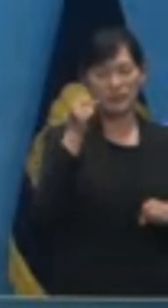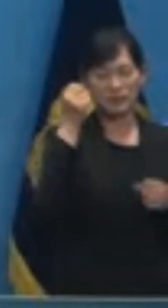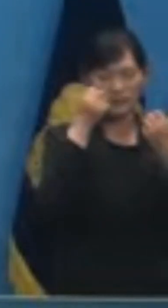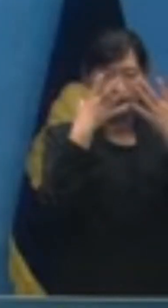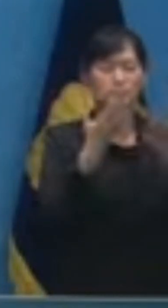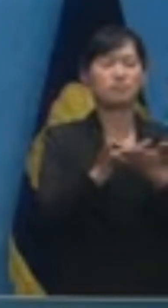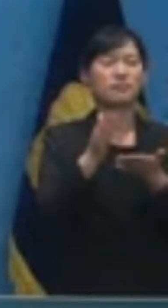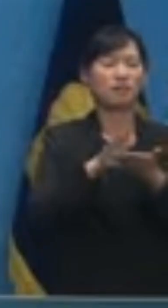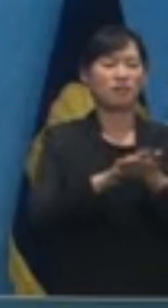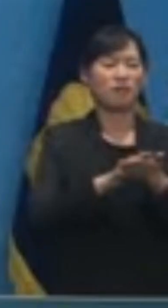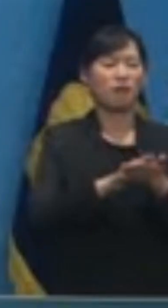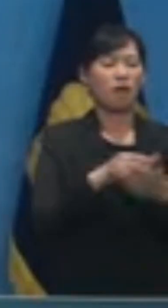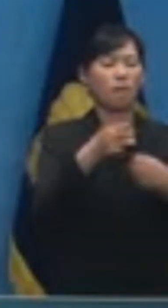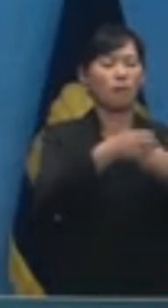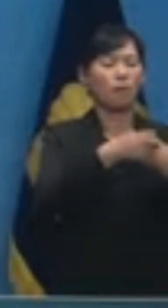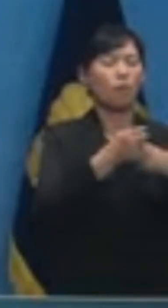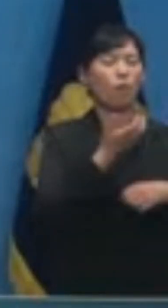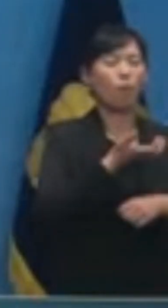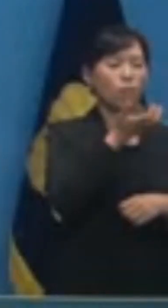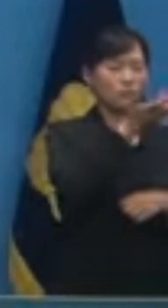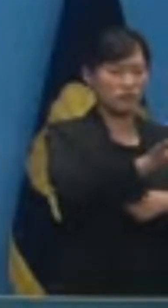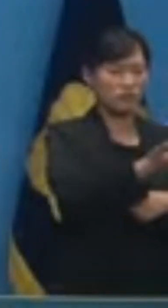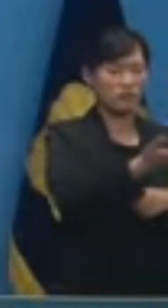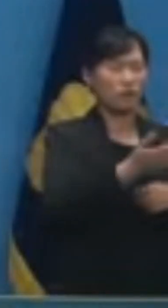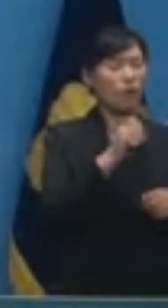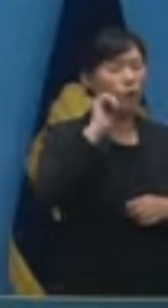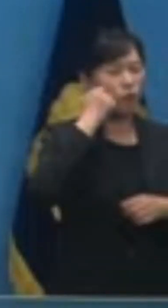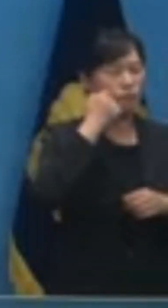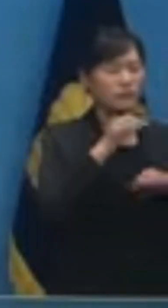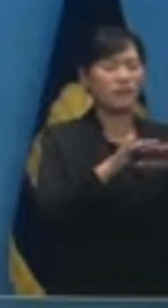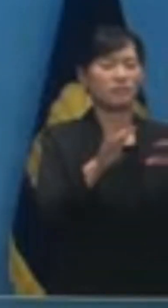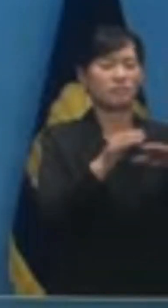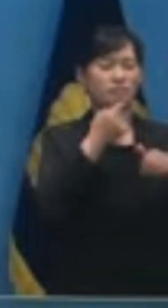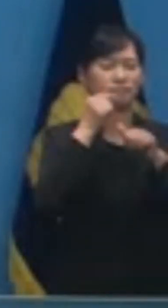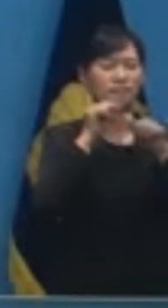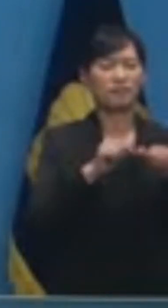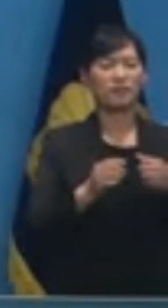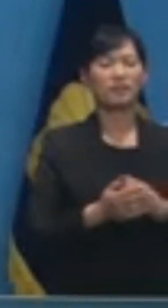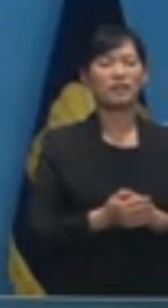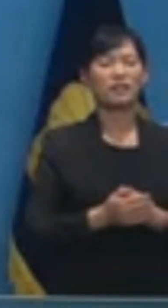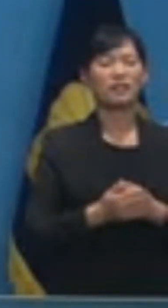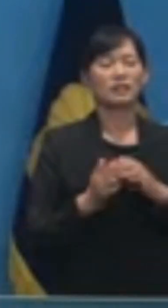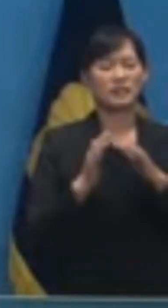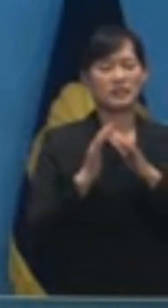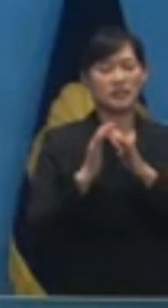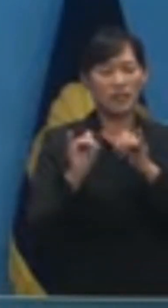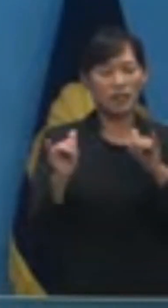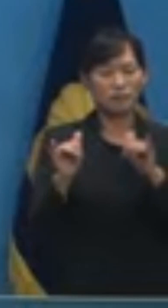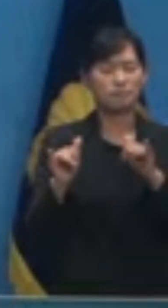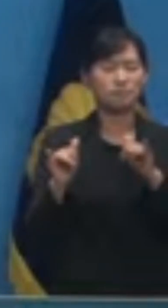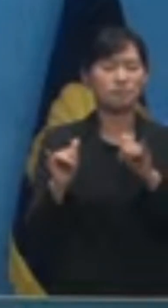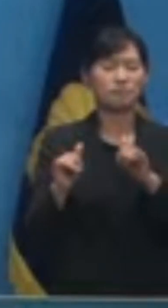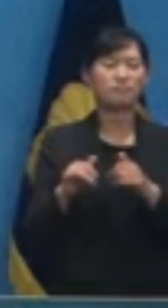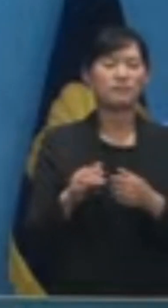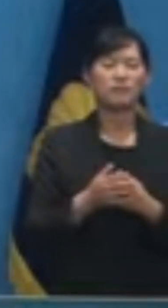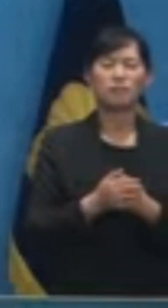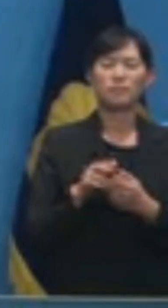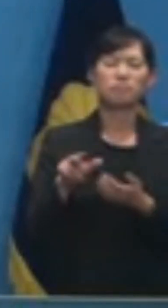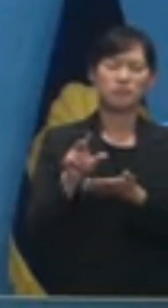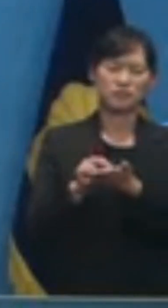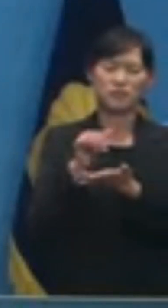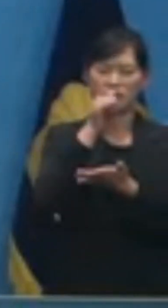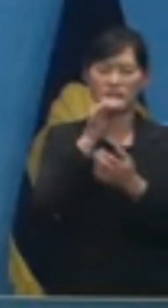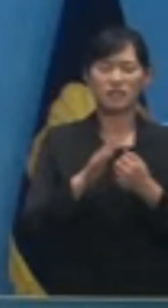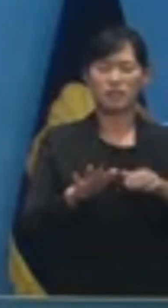재정비하여 구급대 병원 이송 어려움 해소 방안을 마련하라. 하나, 임명제인 소방청장 직위로 인하여 이번